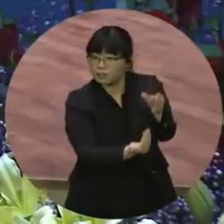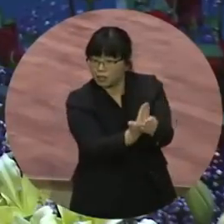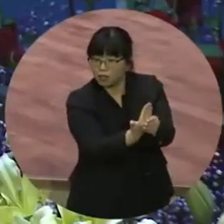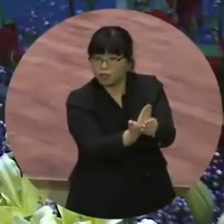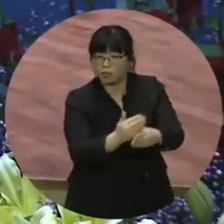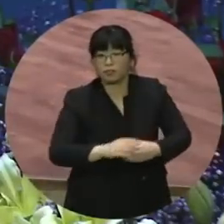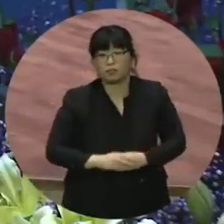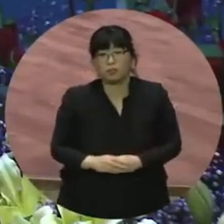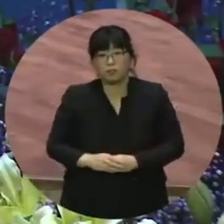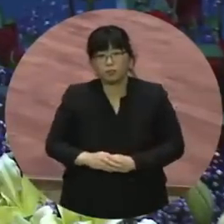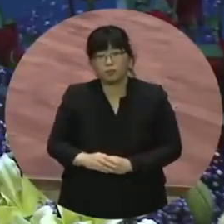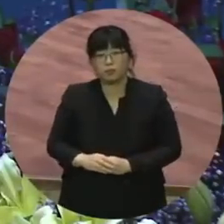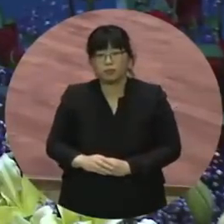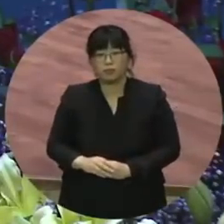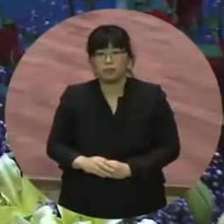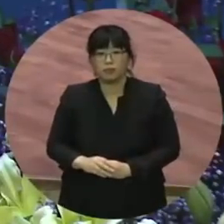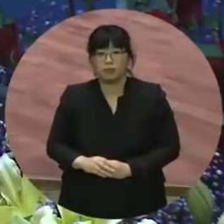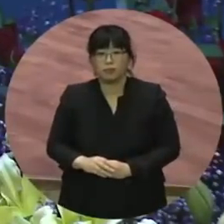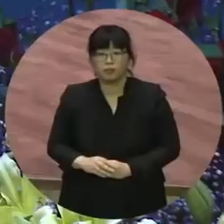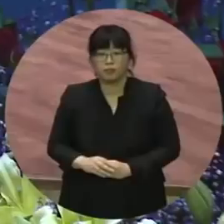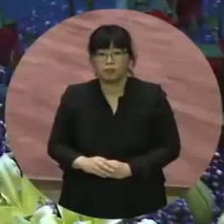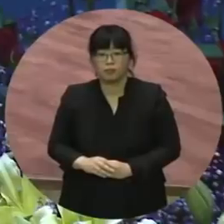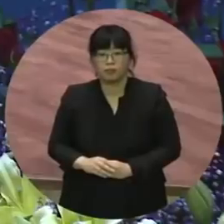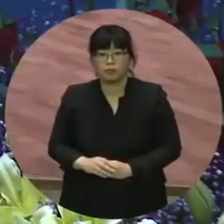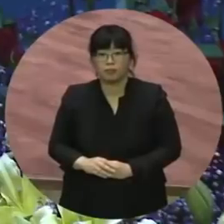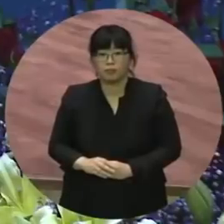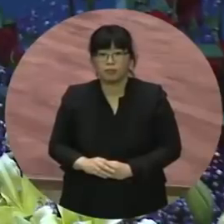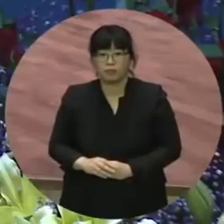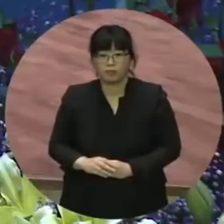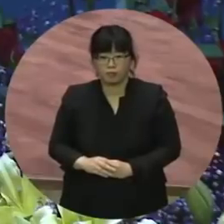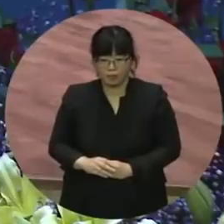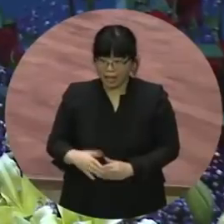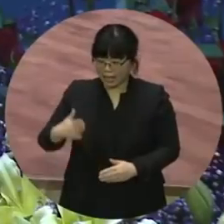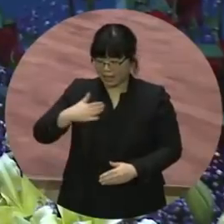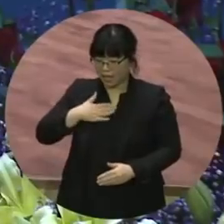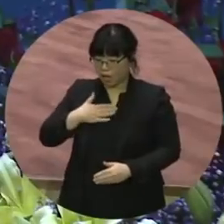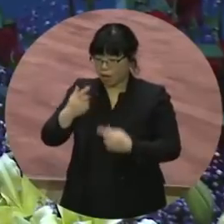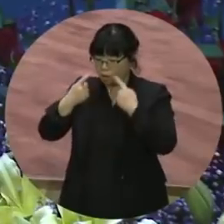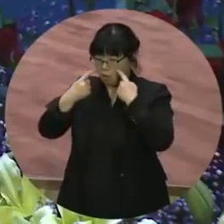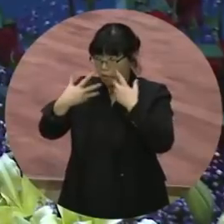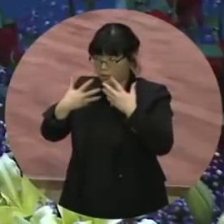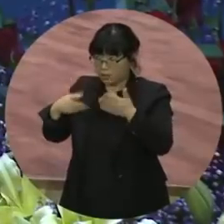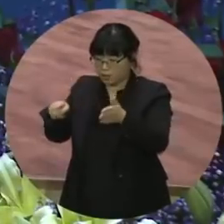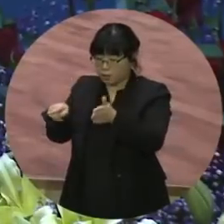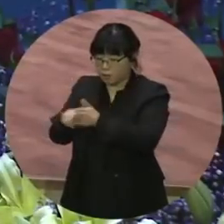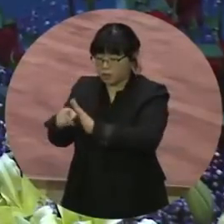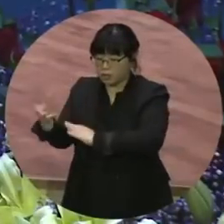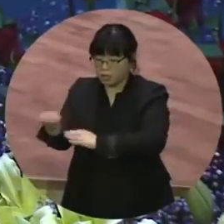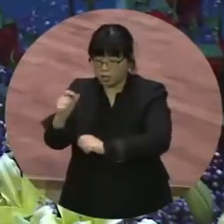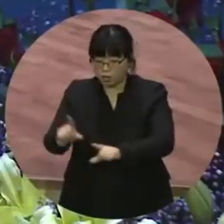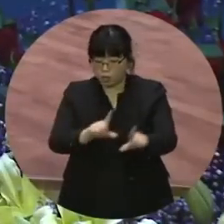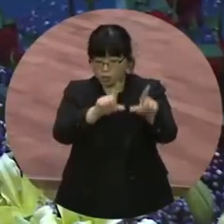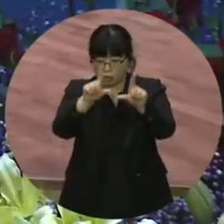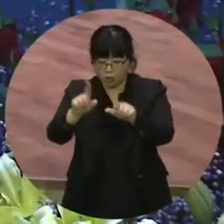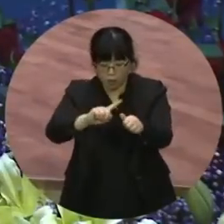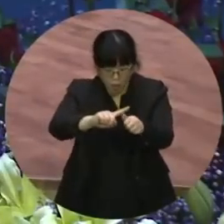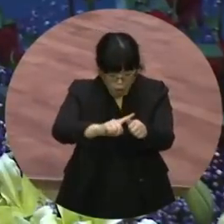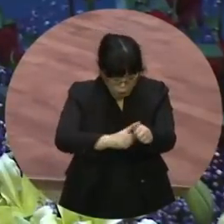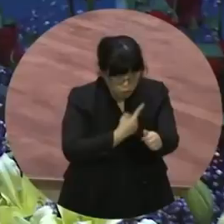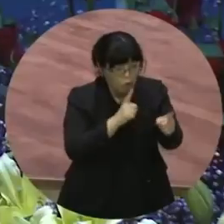언약 성취의 절대 믿음은요, 그렇게 살면 언약이 성취돼, 그 사람을 통해서. 그 일에 내가 쓰임을 받게